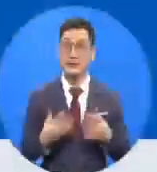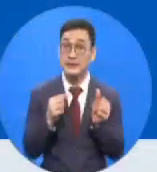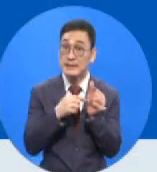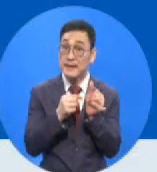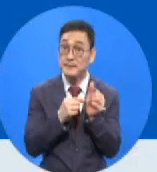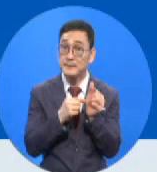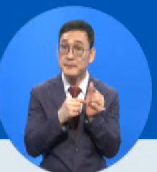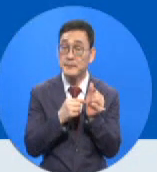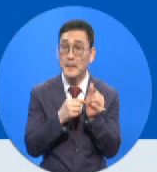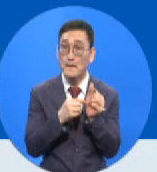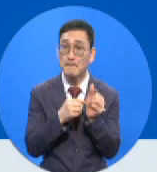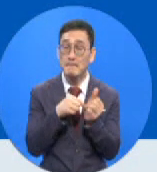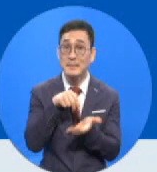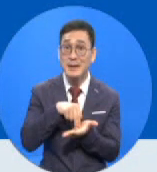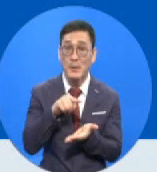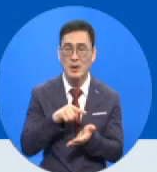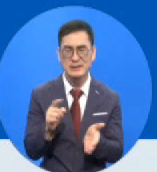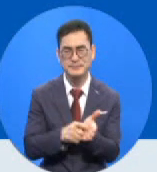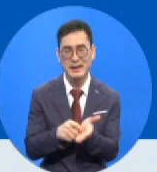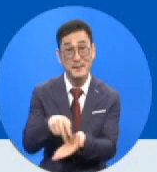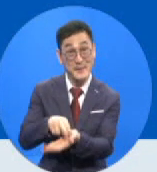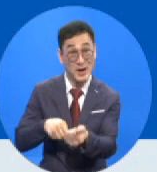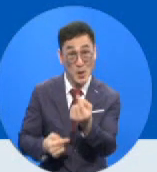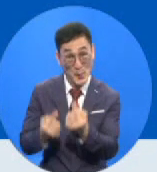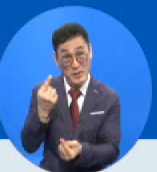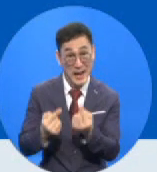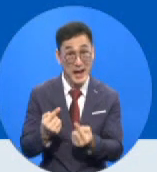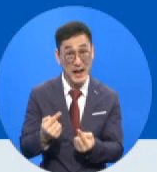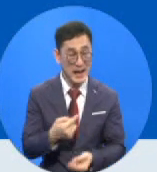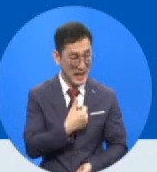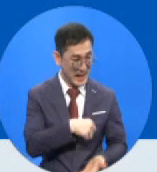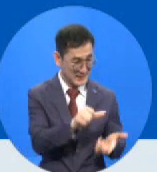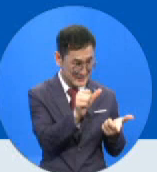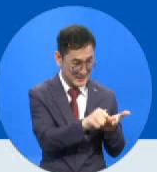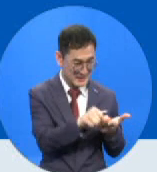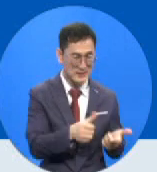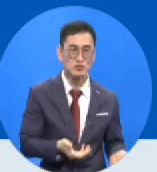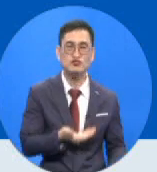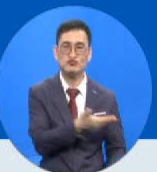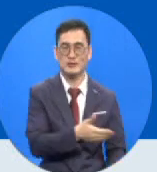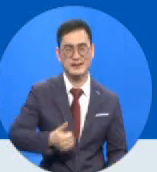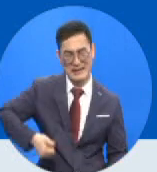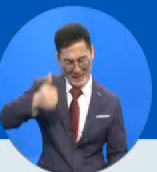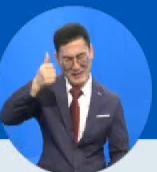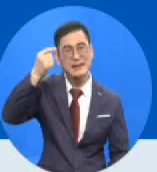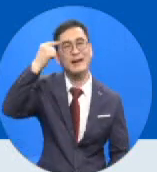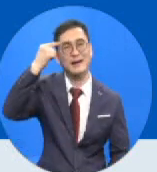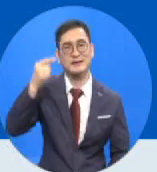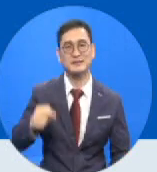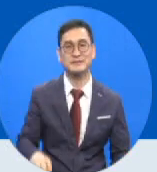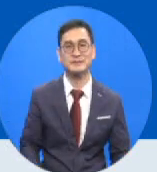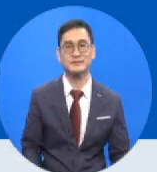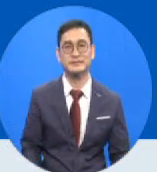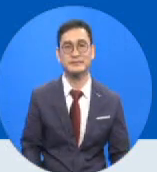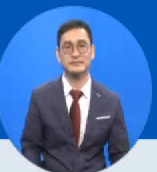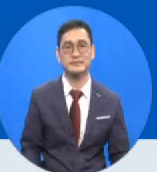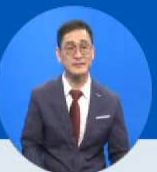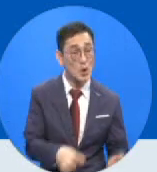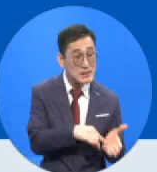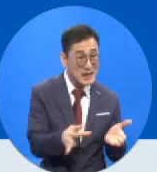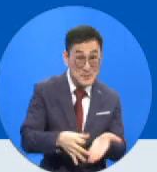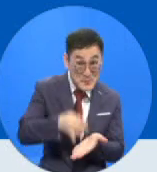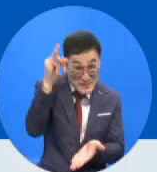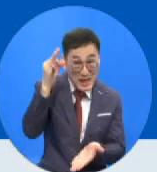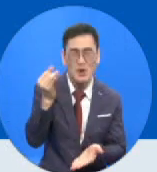해봤어요 급매로 팔기 보다는 몸이 좋지 않은 차 남에게 중요한 게 낫다고 판단 했고 또 증여세 6억 원 도